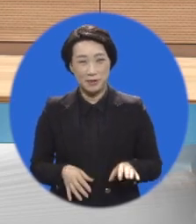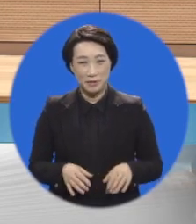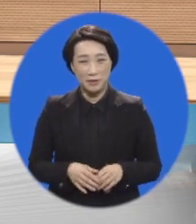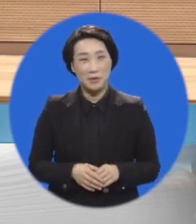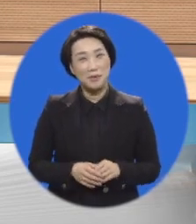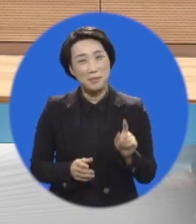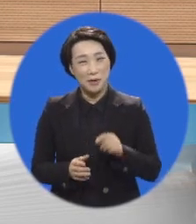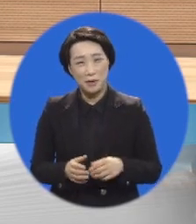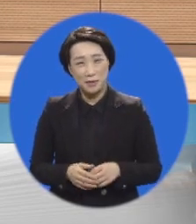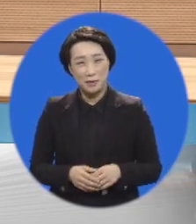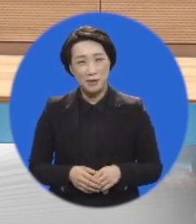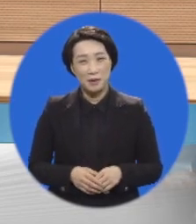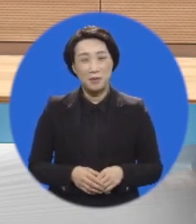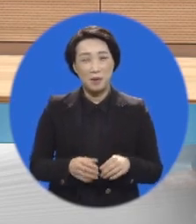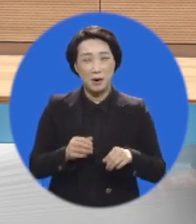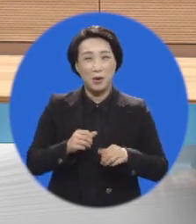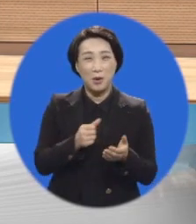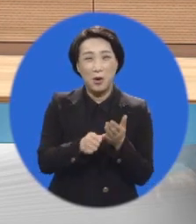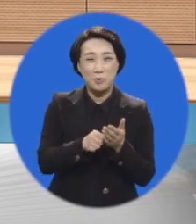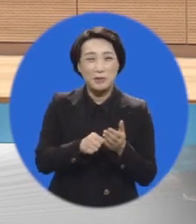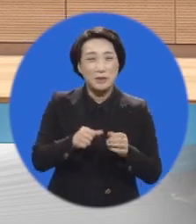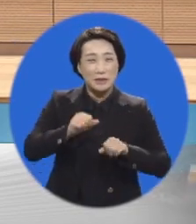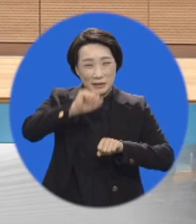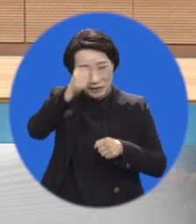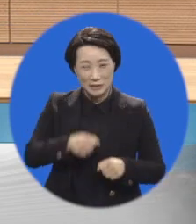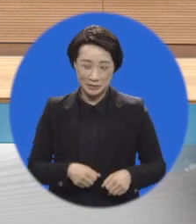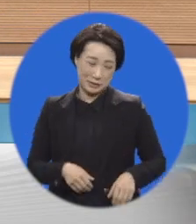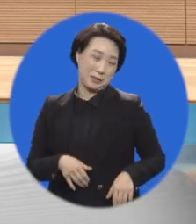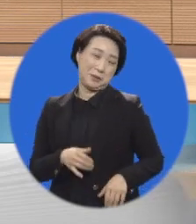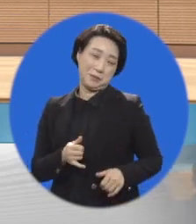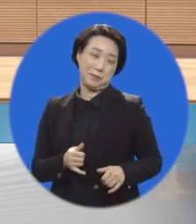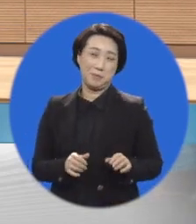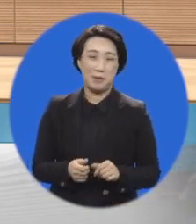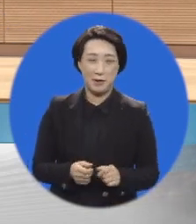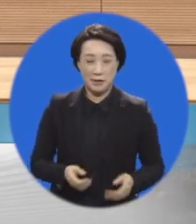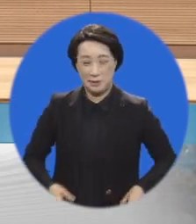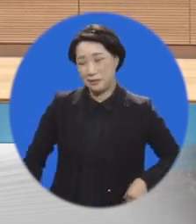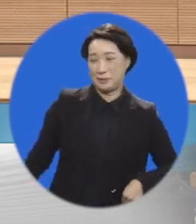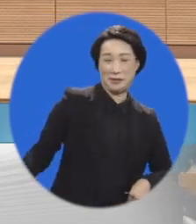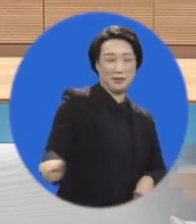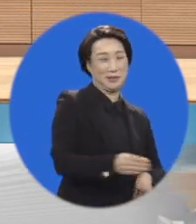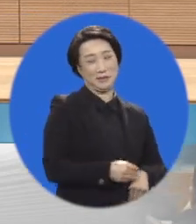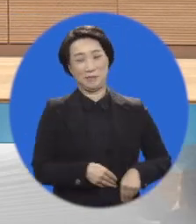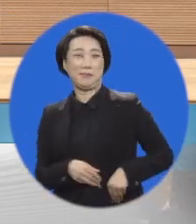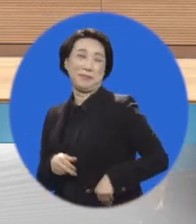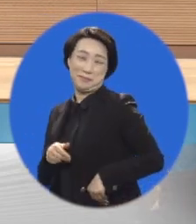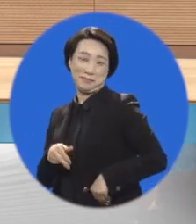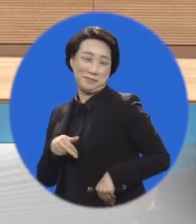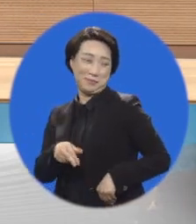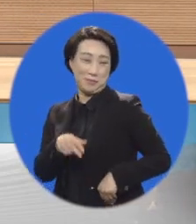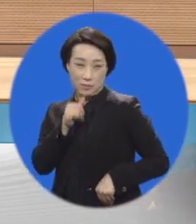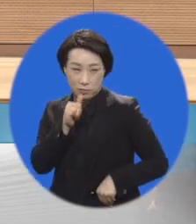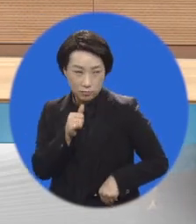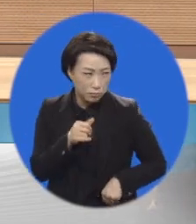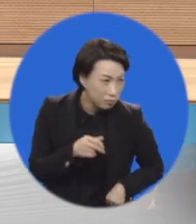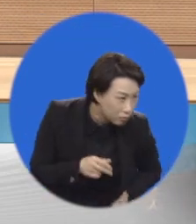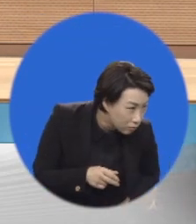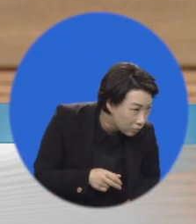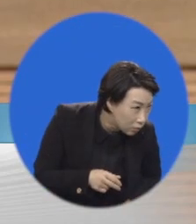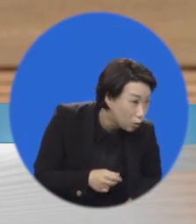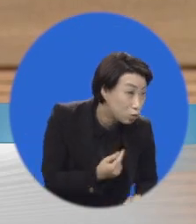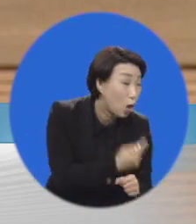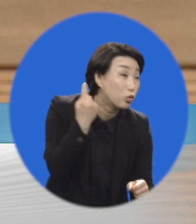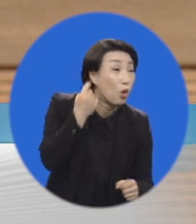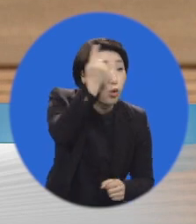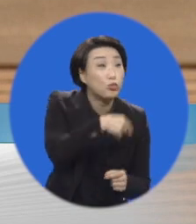이 저 호모시 입고 이러고 막 치마가 땅을 끌고 이런 생입니다. 가만히 신어보세요. 작년에 그